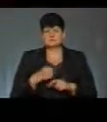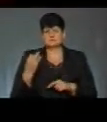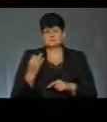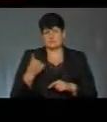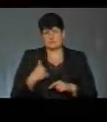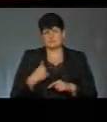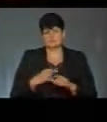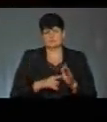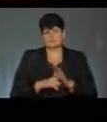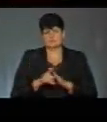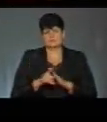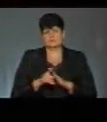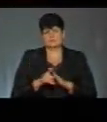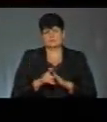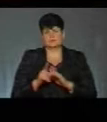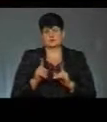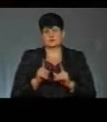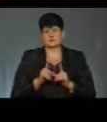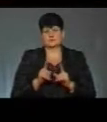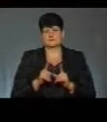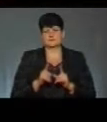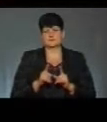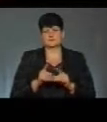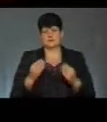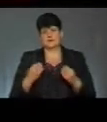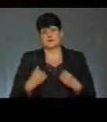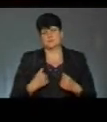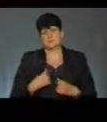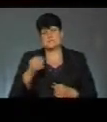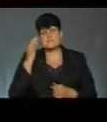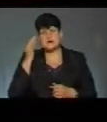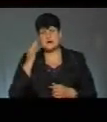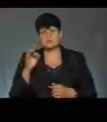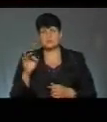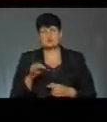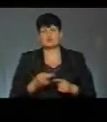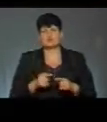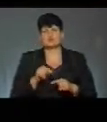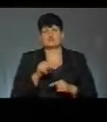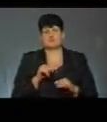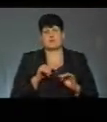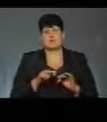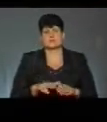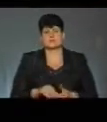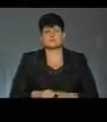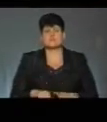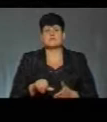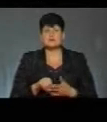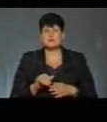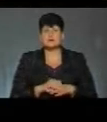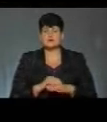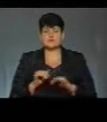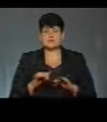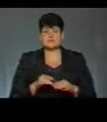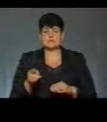почати щось такого, ну, матеріально, щоб давало мені згадку про цю акцію. Виступає на благодійній